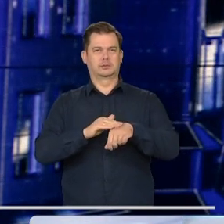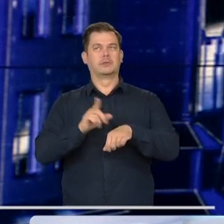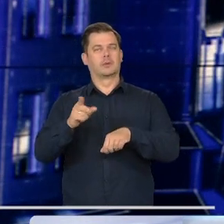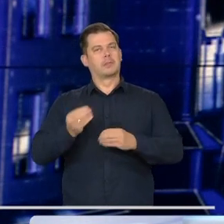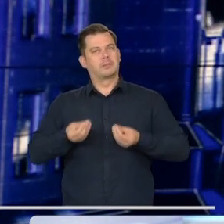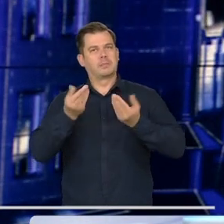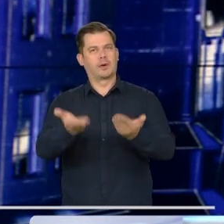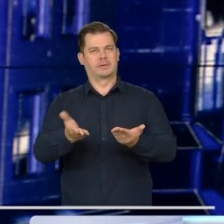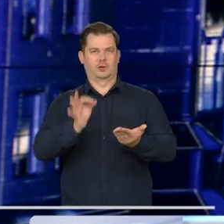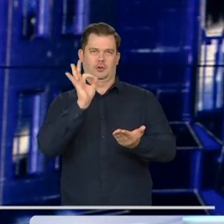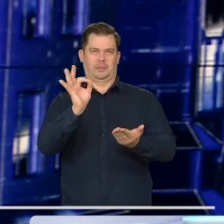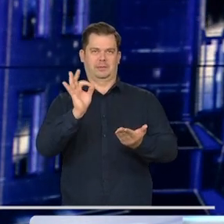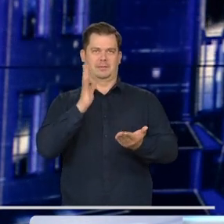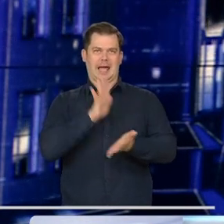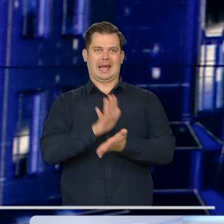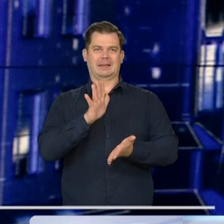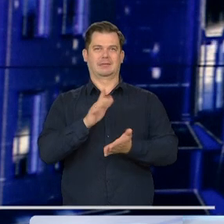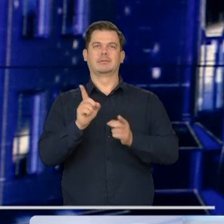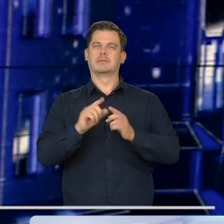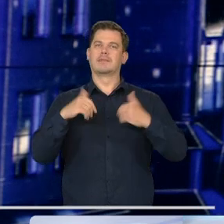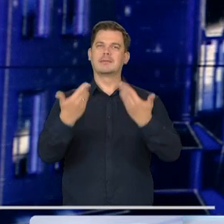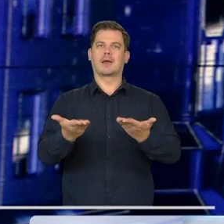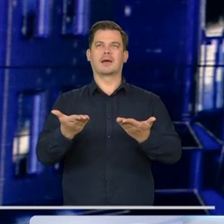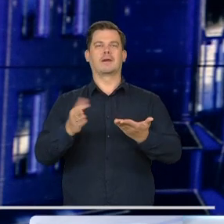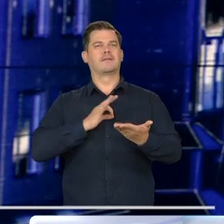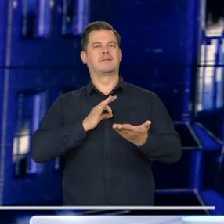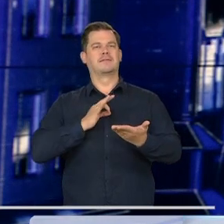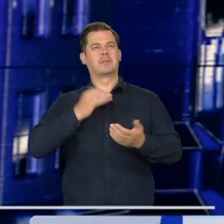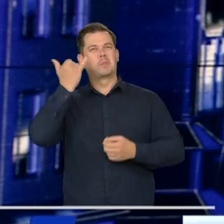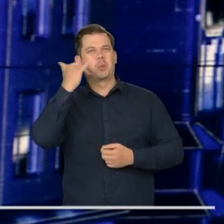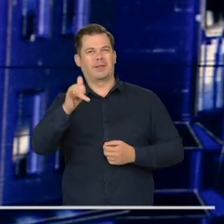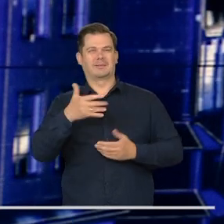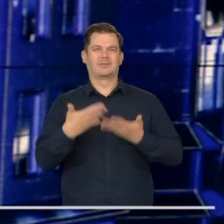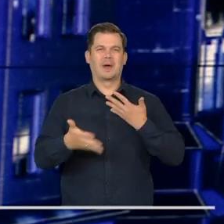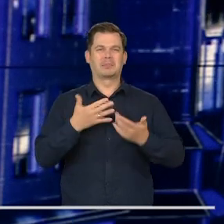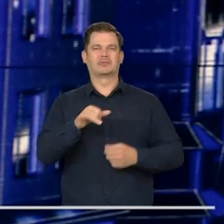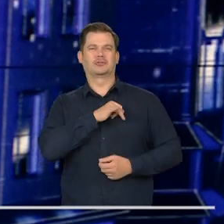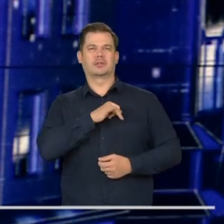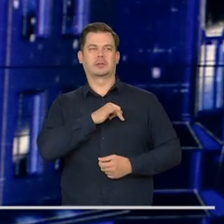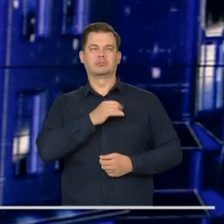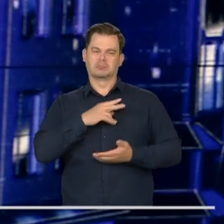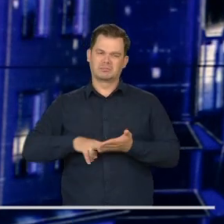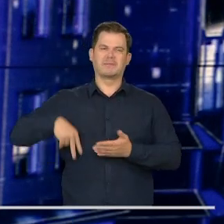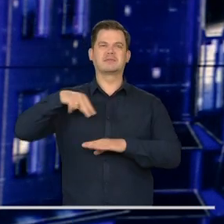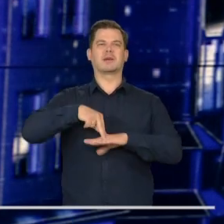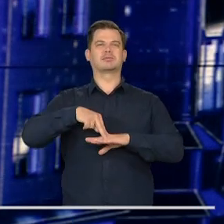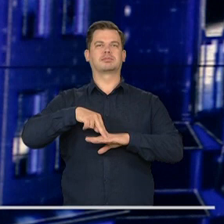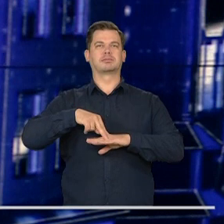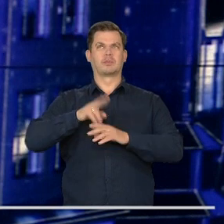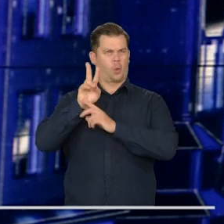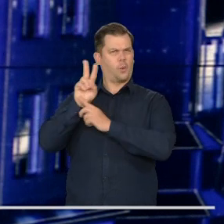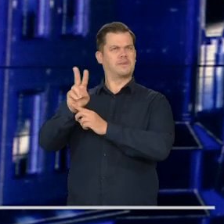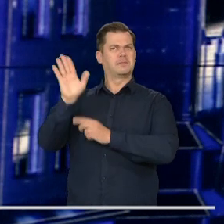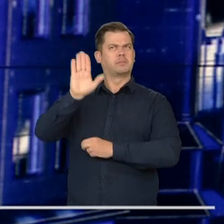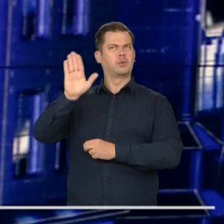się dobrem i tych, którzy potrafili powstawać ze swoich upadków, słabości i ci, którzy zaufali Panu Bogu,